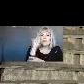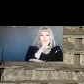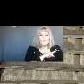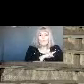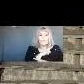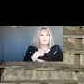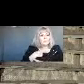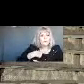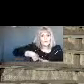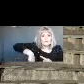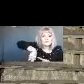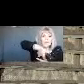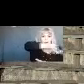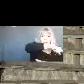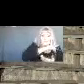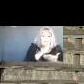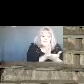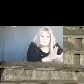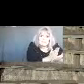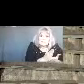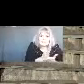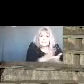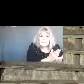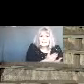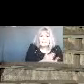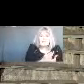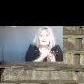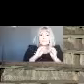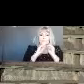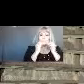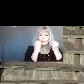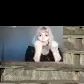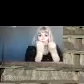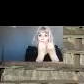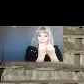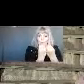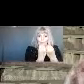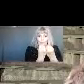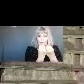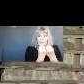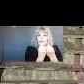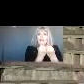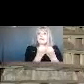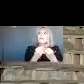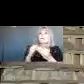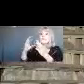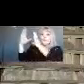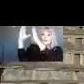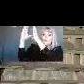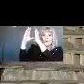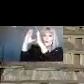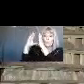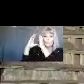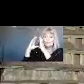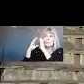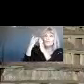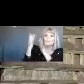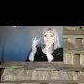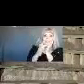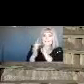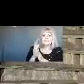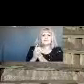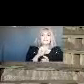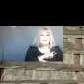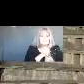van die elkeen wat nou deur Jesus geroep word vir wat hy in hierdie wêreld